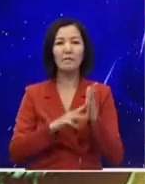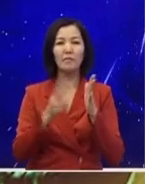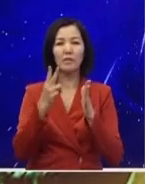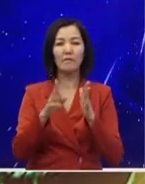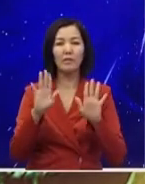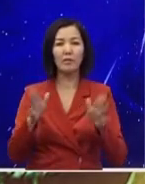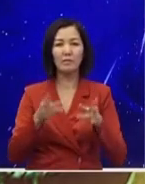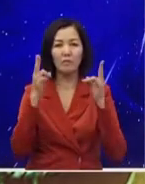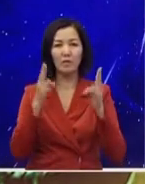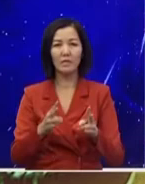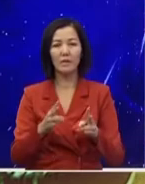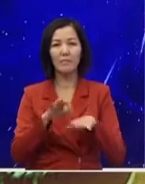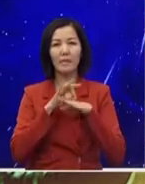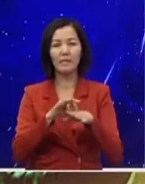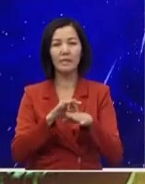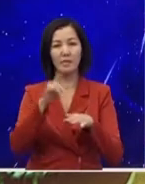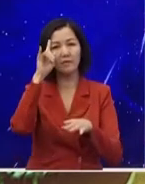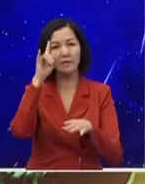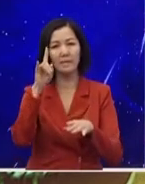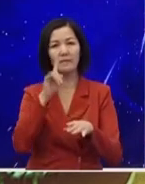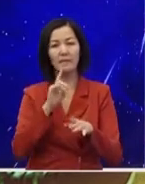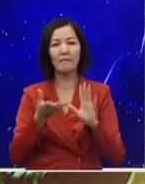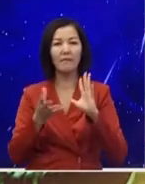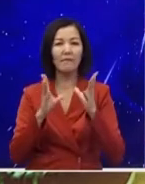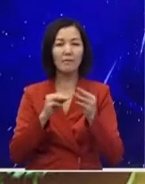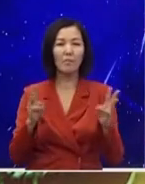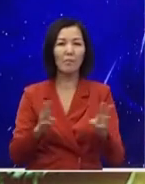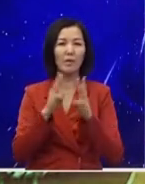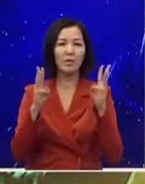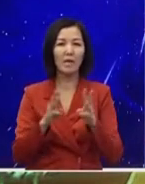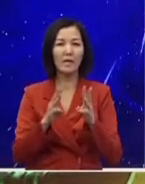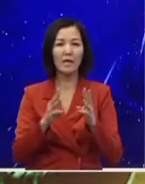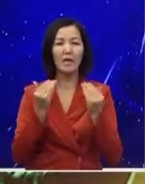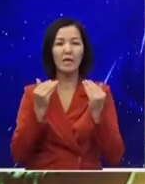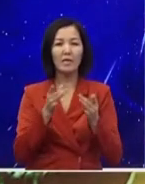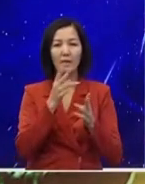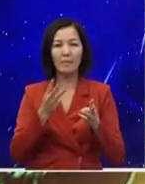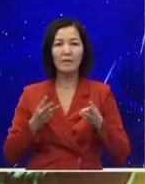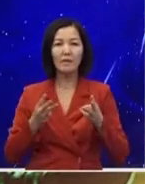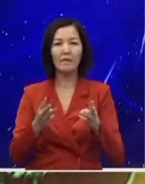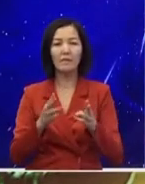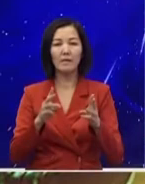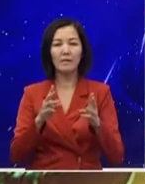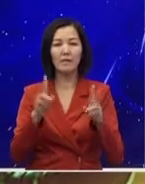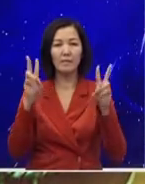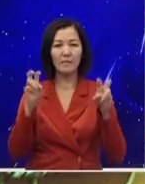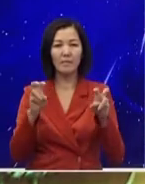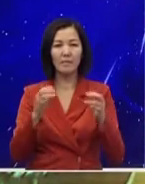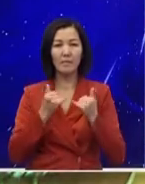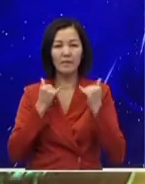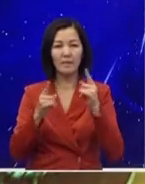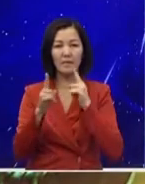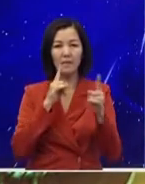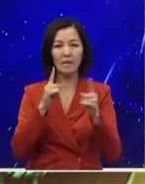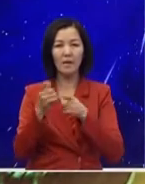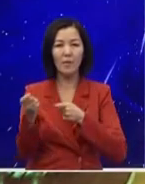чрезвычайных ситуаций, происходящих в стране, составляют пожары. Обстановка обостряется в отопительный период. Этой теме посвятили заседание правительства